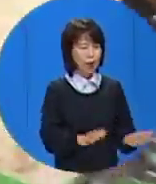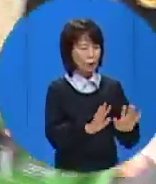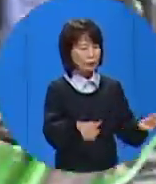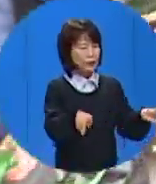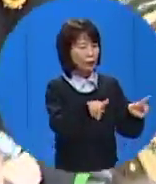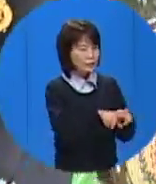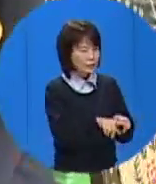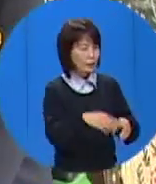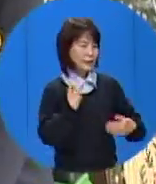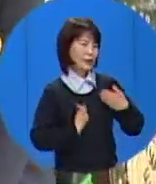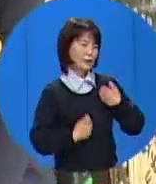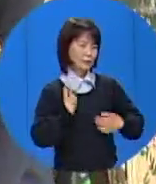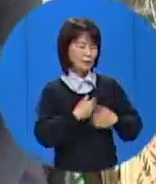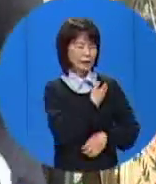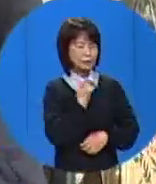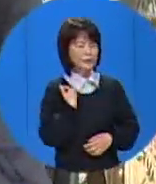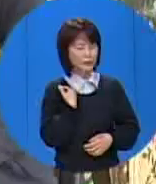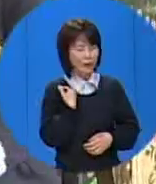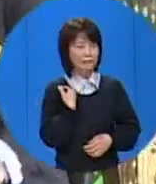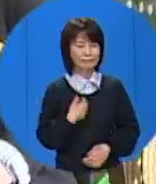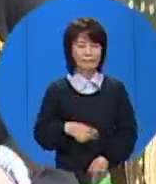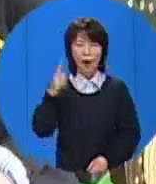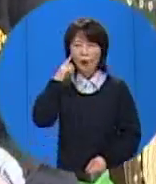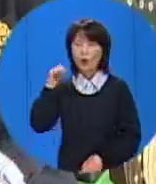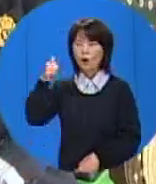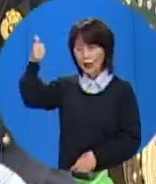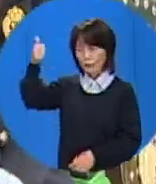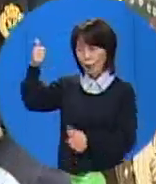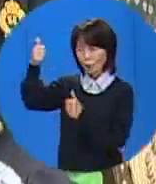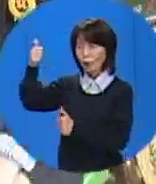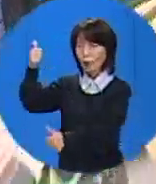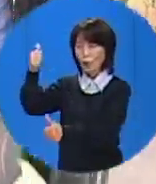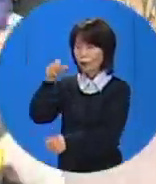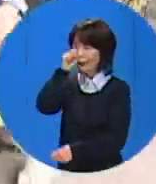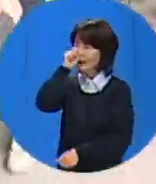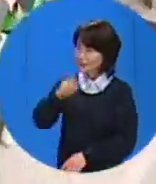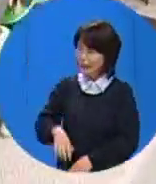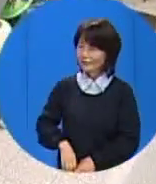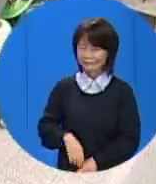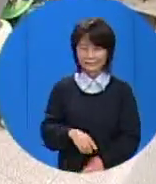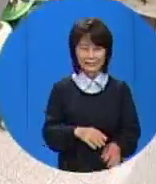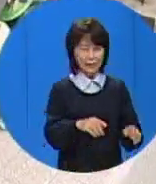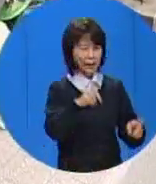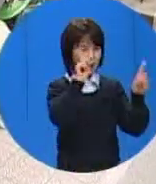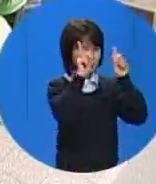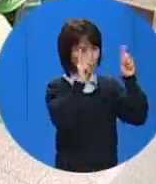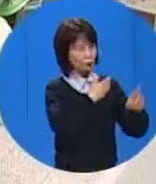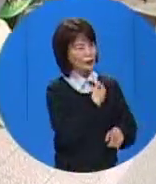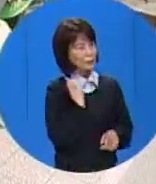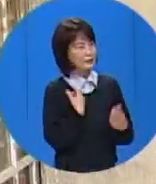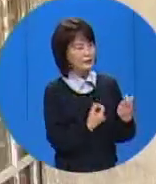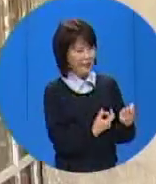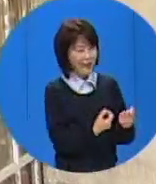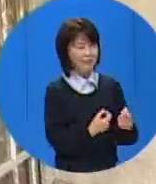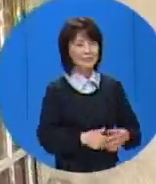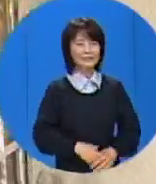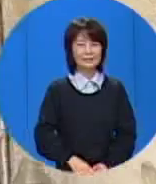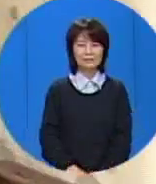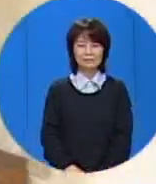ただけるということで。 そうですよね、はい、お父さんと男の子 とかね、そうです、親子で楽しんでいただけますので。